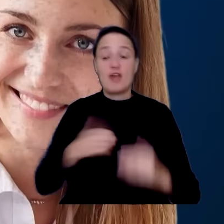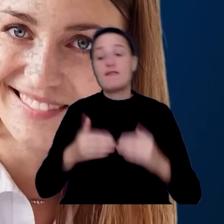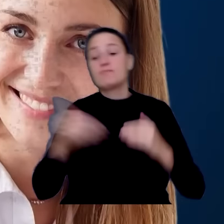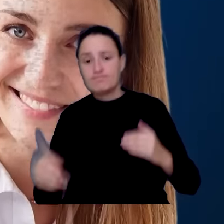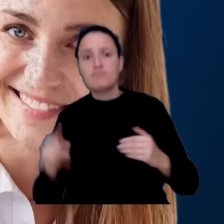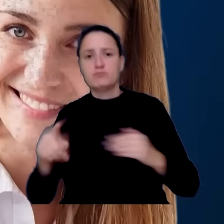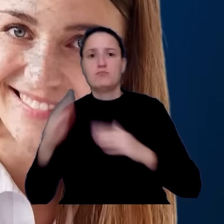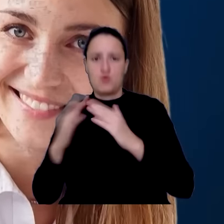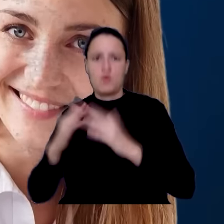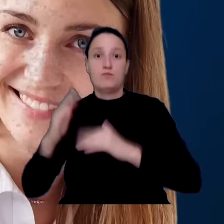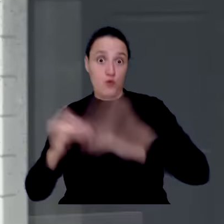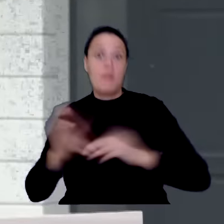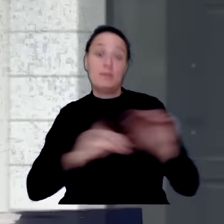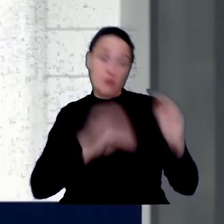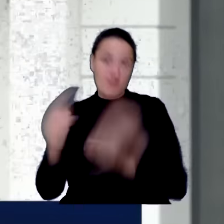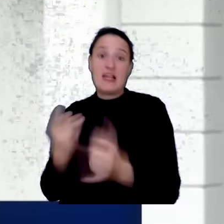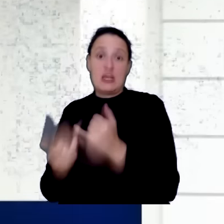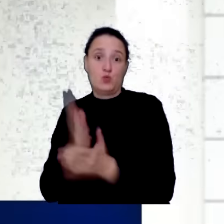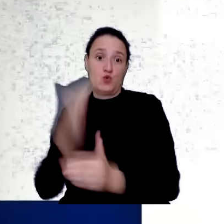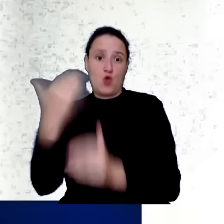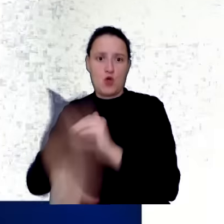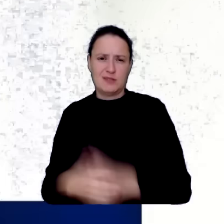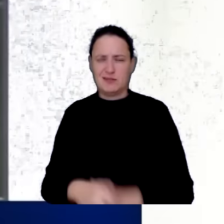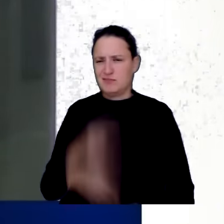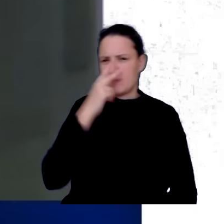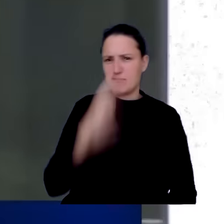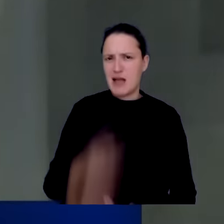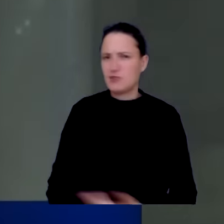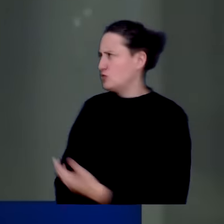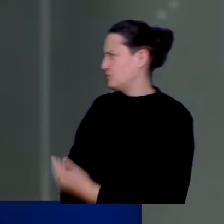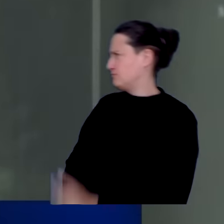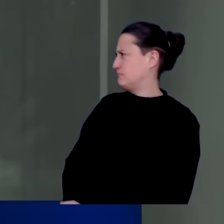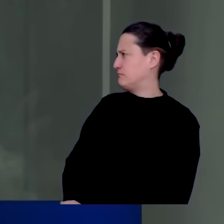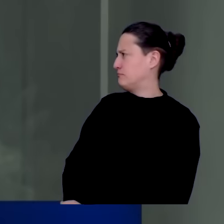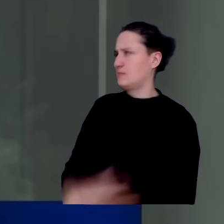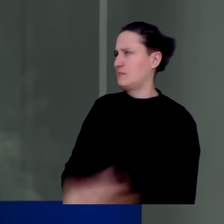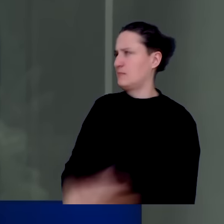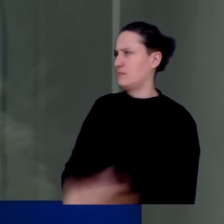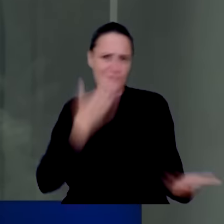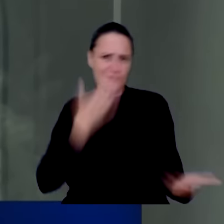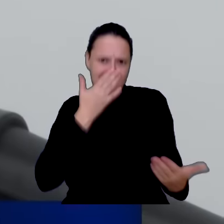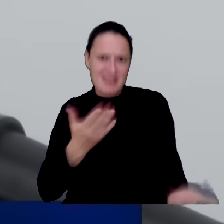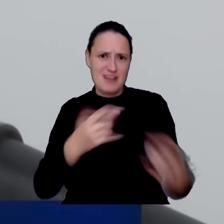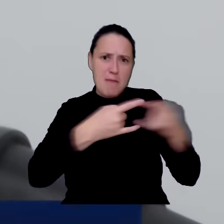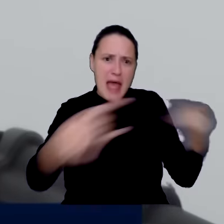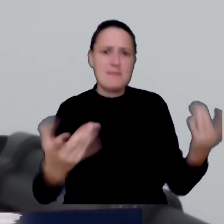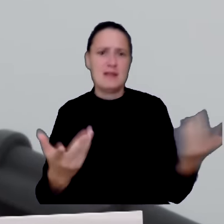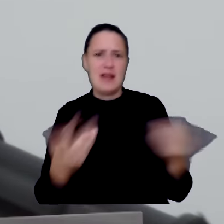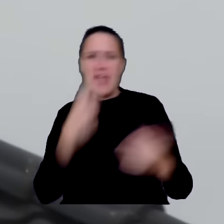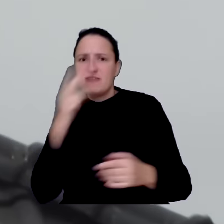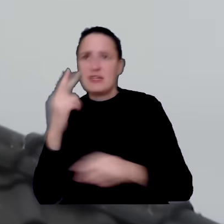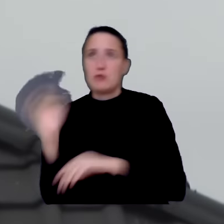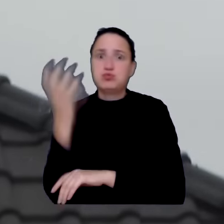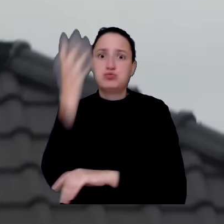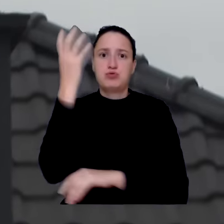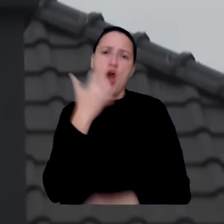niego, kiedy budowa będzie ukończona. Na pierwszy rzut oka wygląda to jednak inaczej. W środku widoczne są meble, a dym z komina świadczy, że ogrzewanie